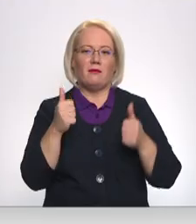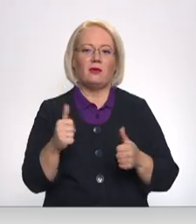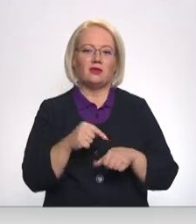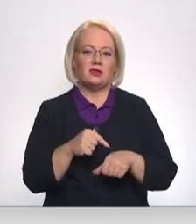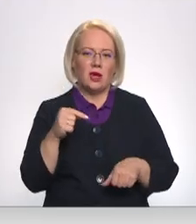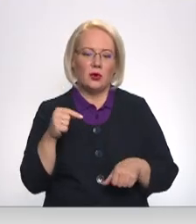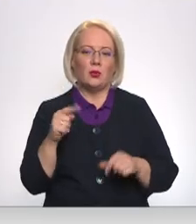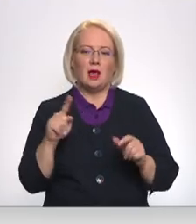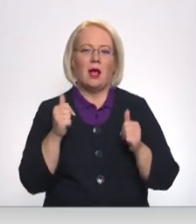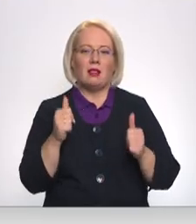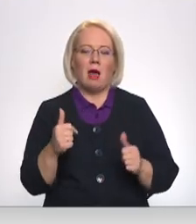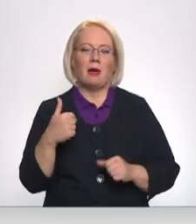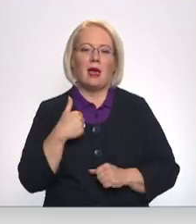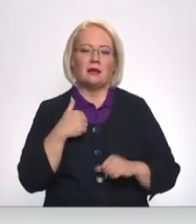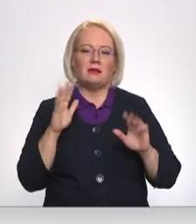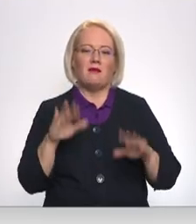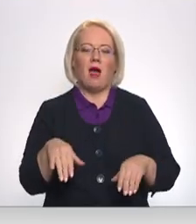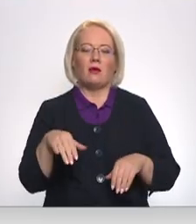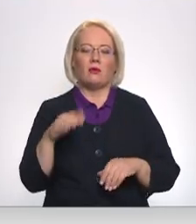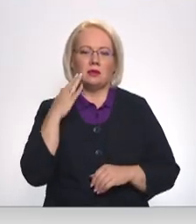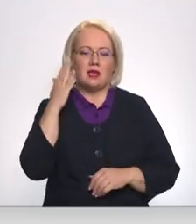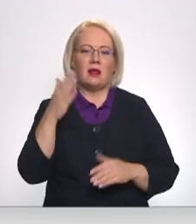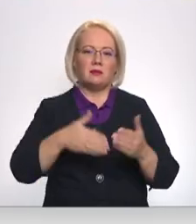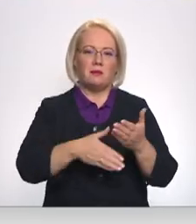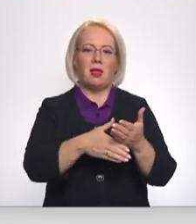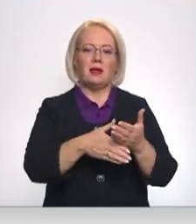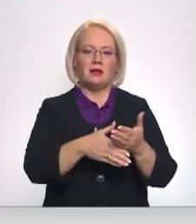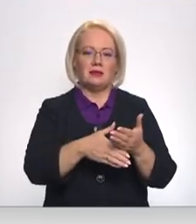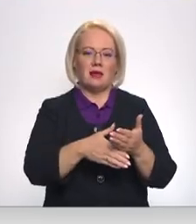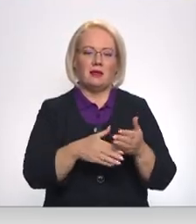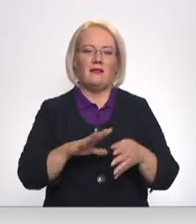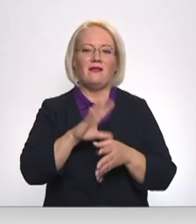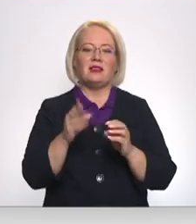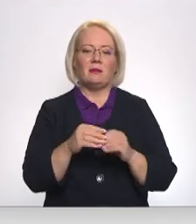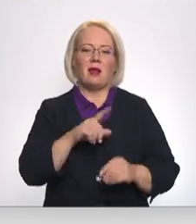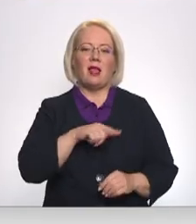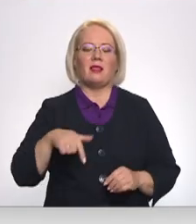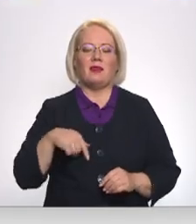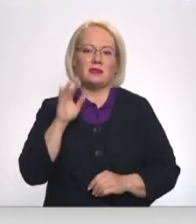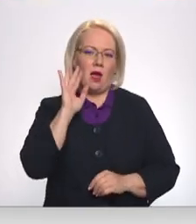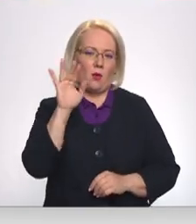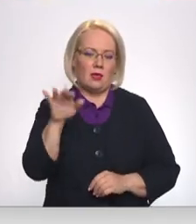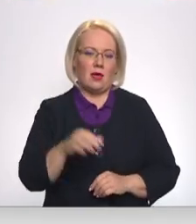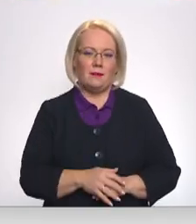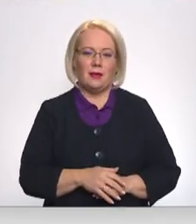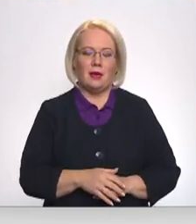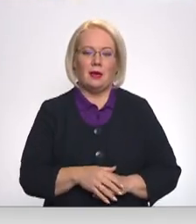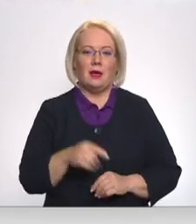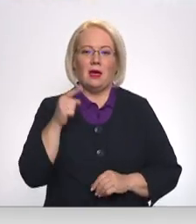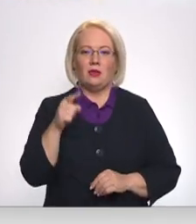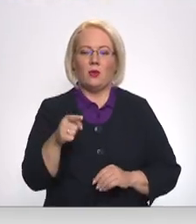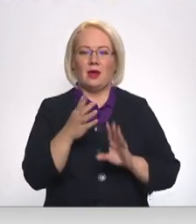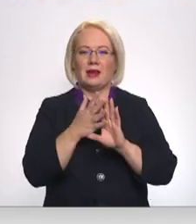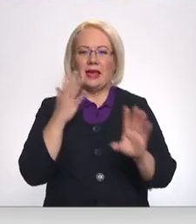un ir labi, ka es varu, cerams, palīdzēt vispār Latvijas nākotnē. Straumēnos